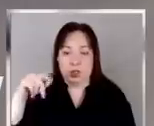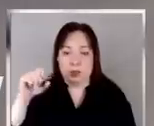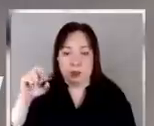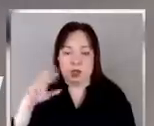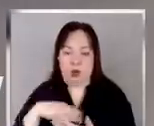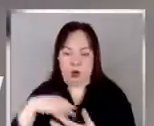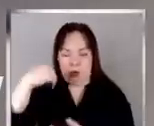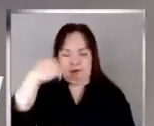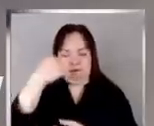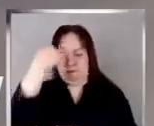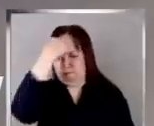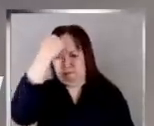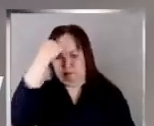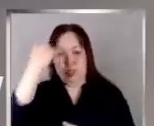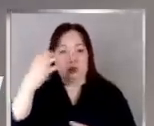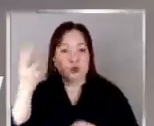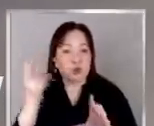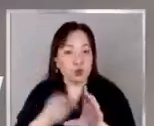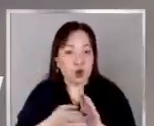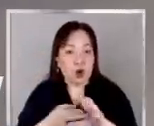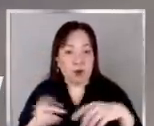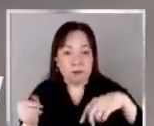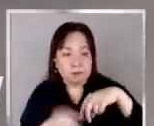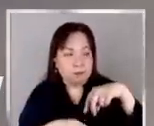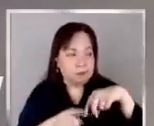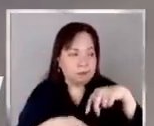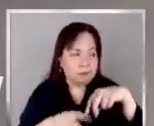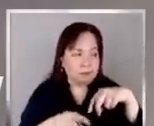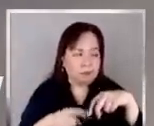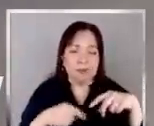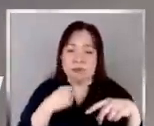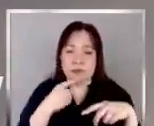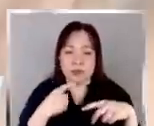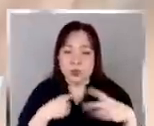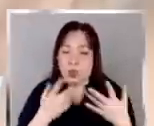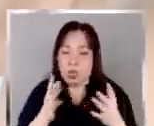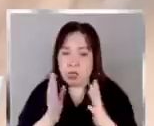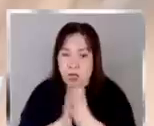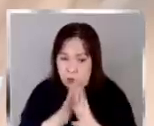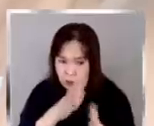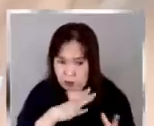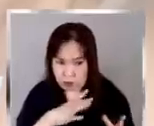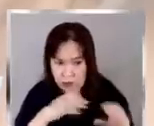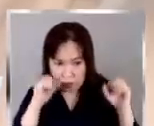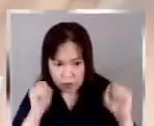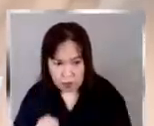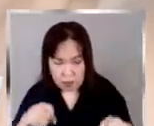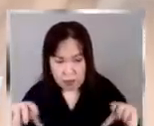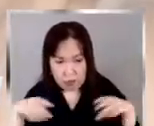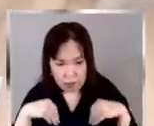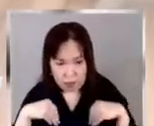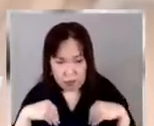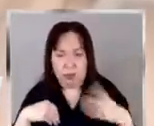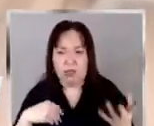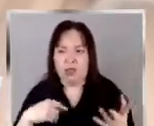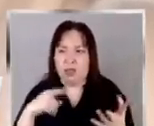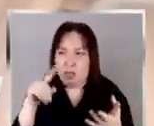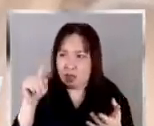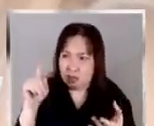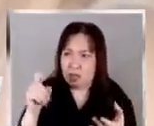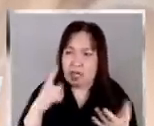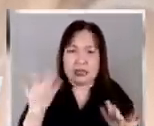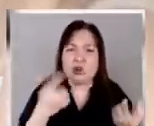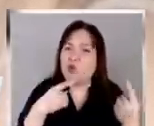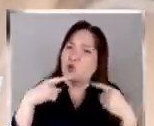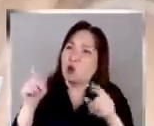pagpasok sa initiation. Nagtanong pa si Ronel kung kakayanin niya ang initiation. Nagtanong din si Ronel kung saan sila tutungo